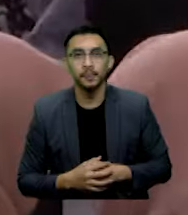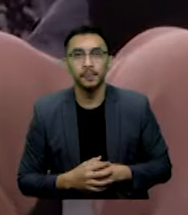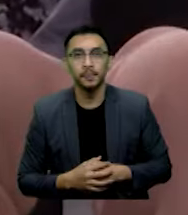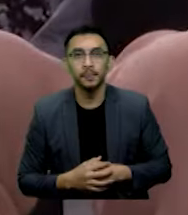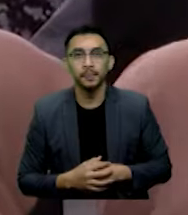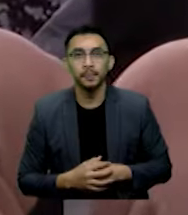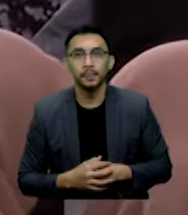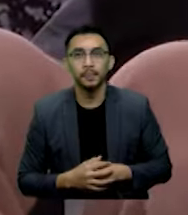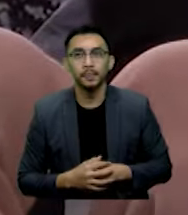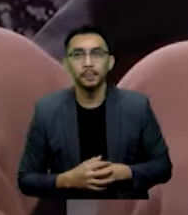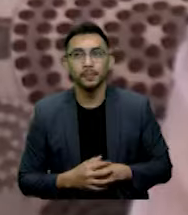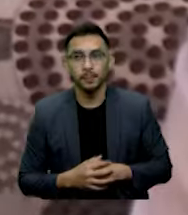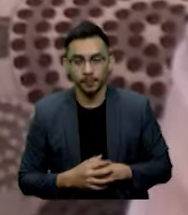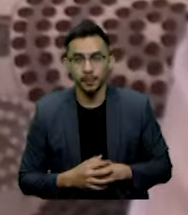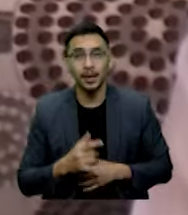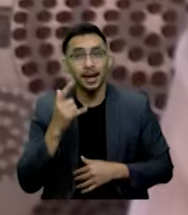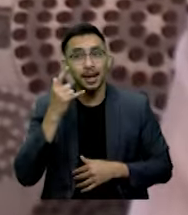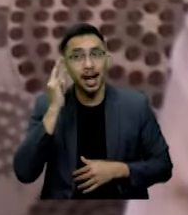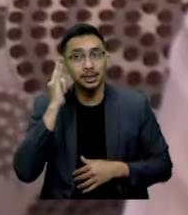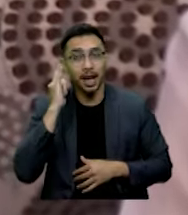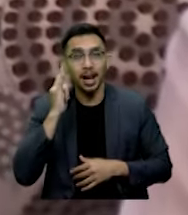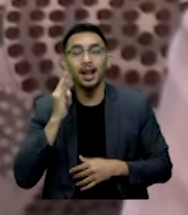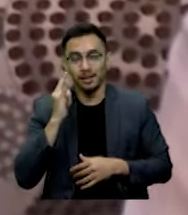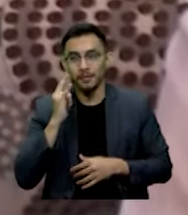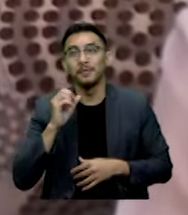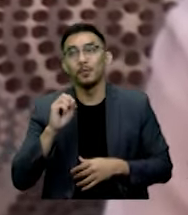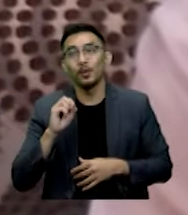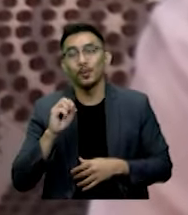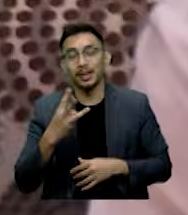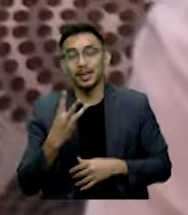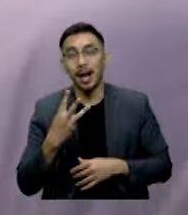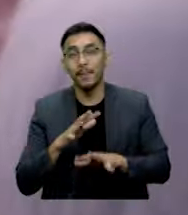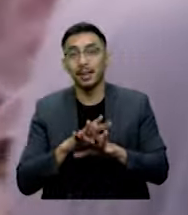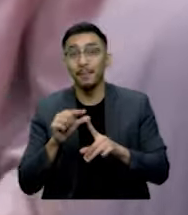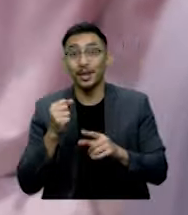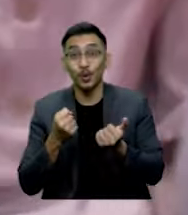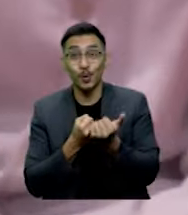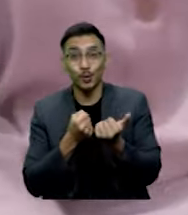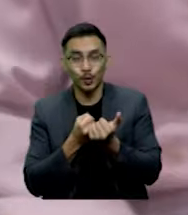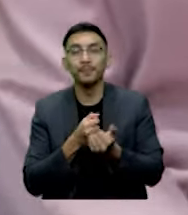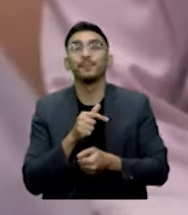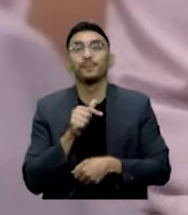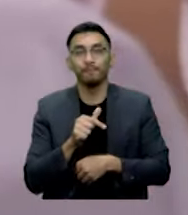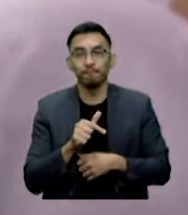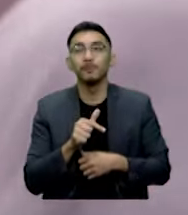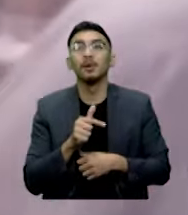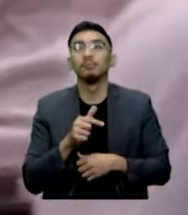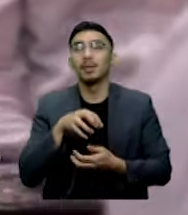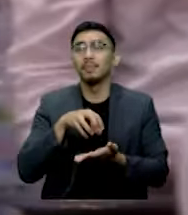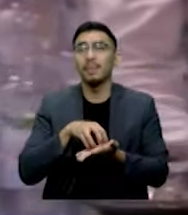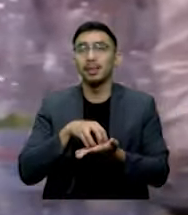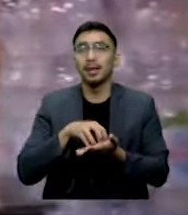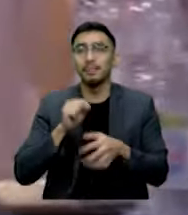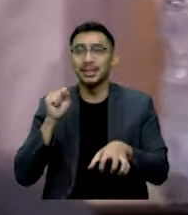Ganjar Pranowo, calon presiden nomor urut 3 yang didukung Partai Perindo, menghadiri pertemuan dengan para kiai kampung di Pondok Pesantren Hamalatul